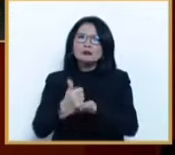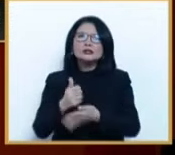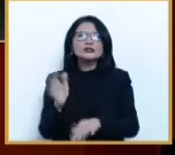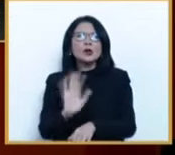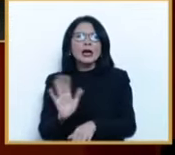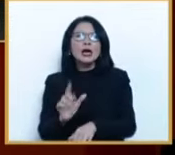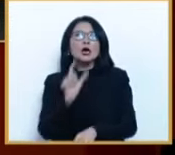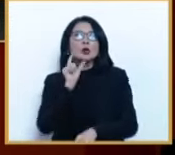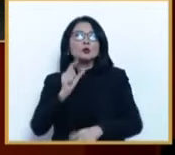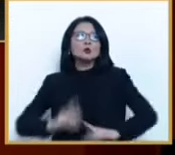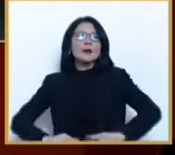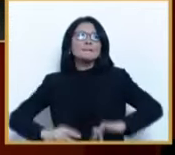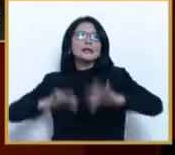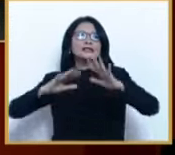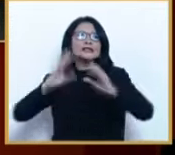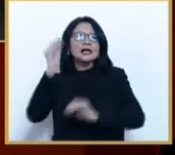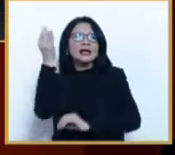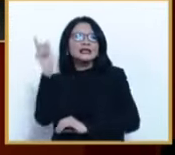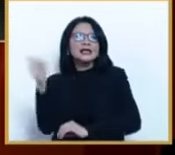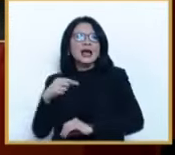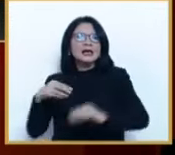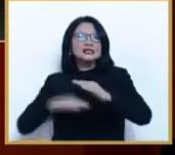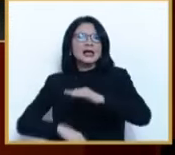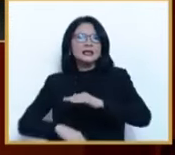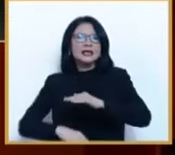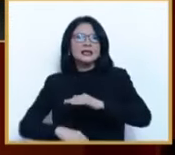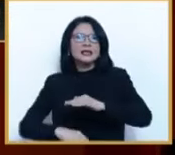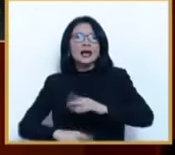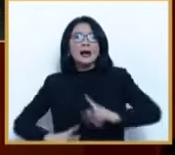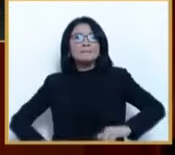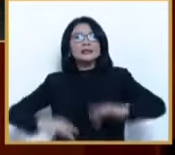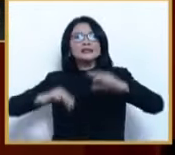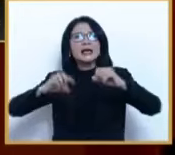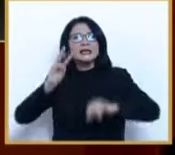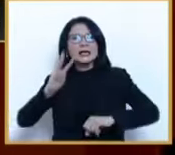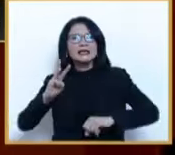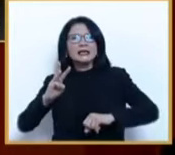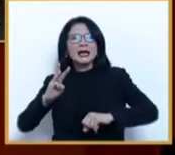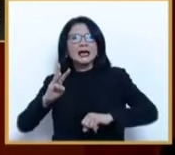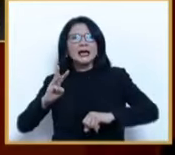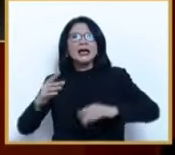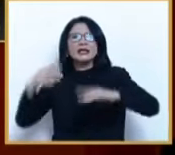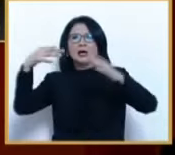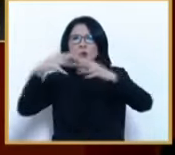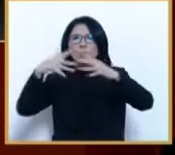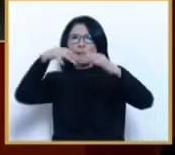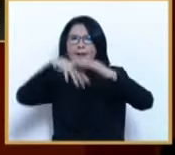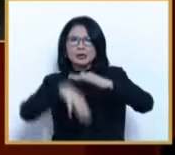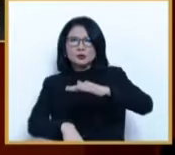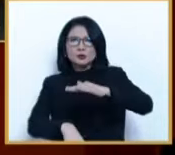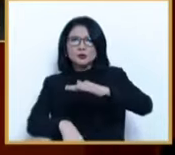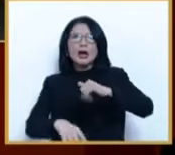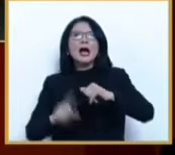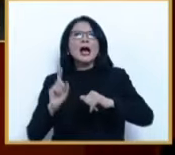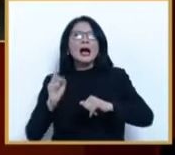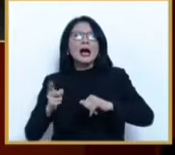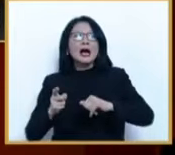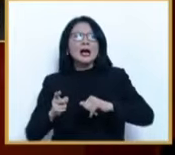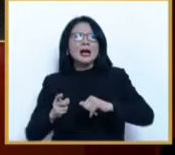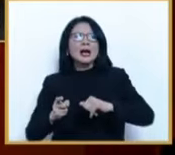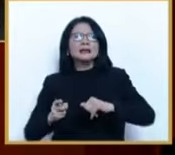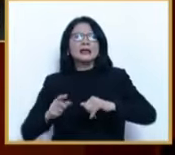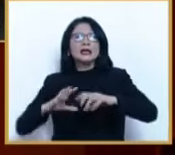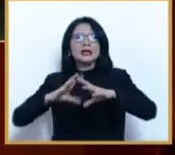banjir Jakarta dari selatan kita tahuan banjir ada tiga ya ada yang turun ke tanahnya sendiri ada yang global